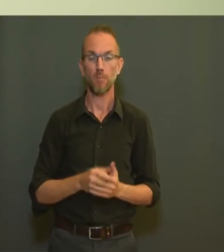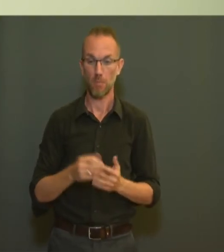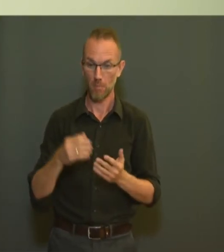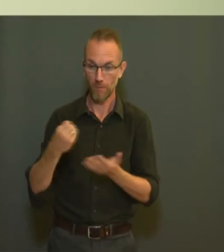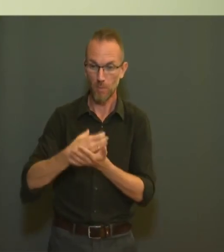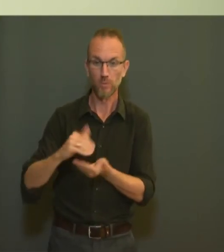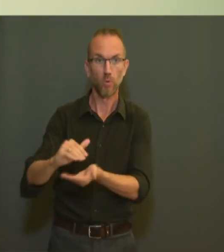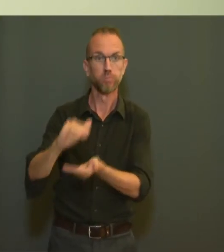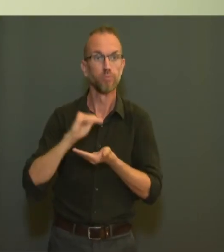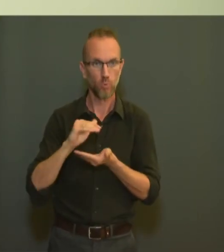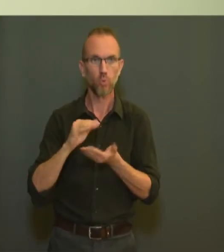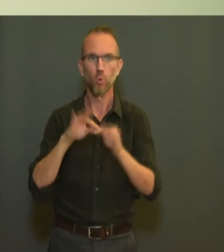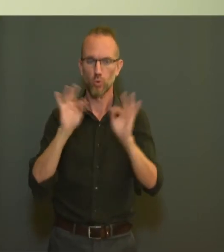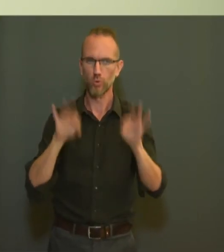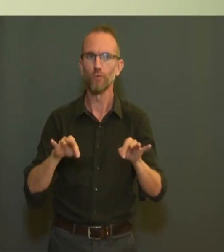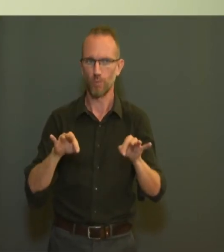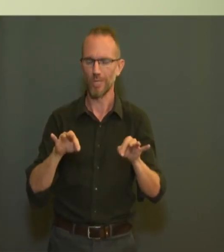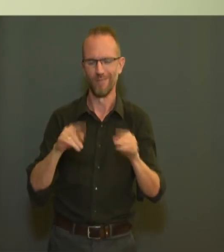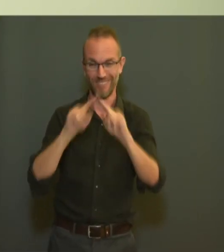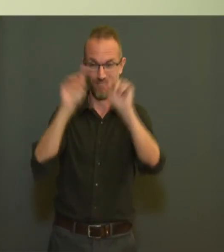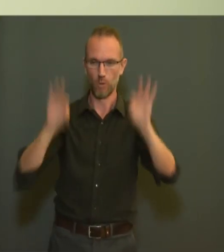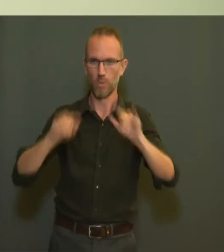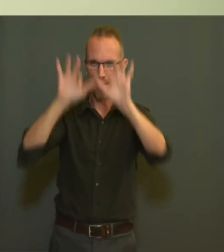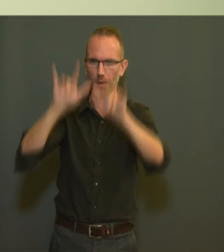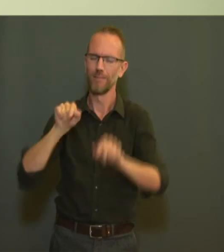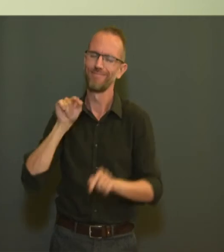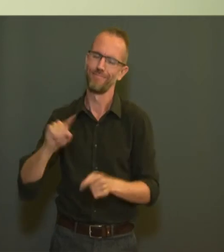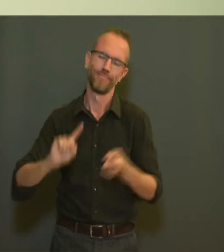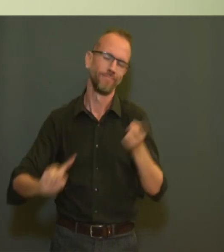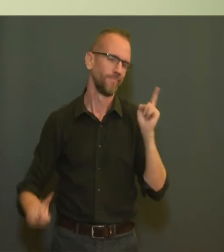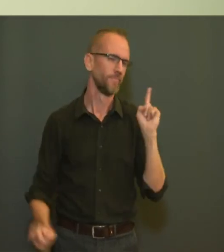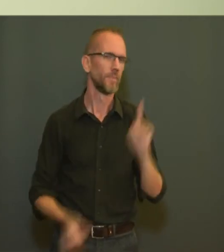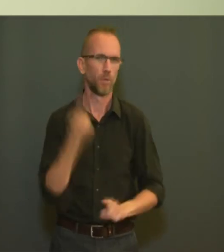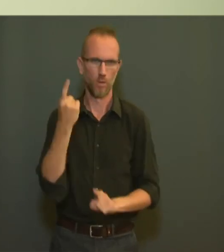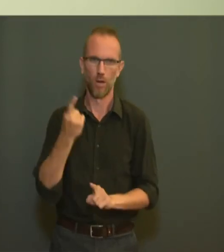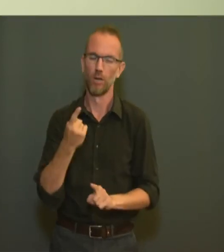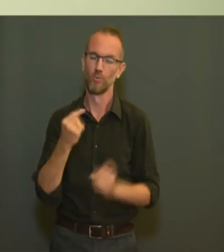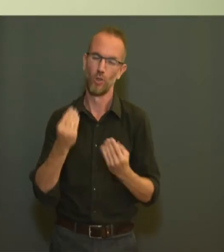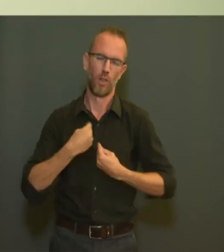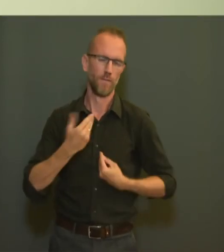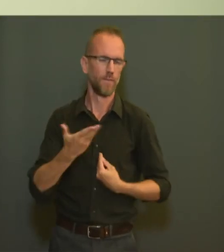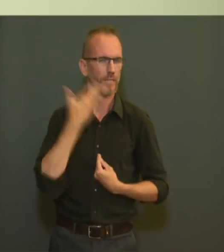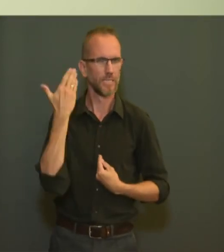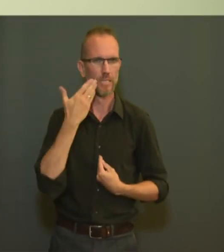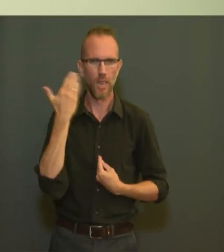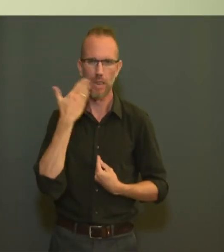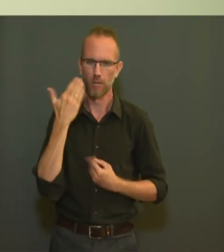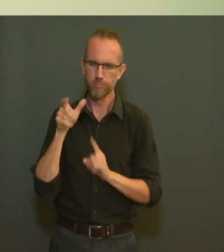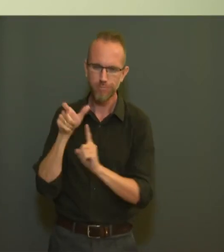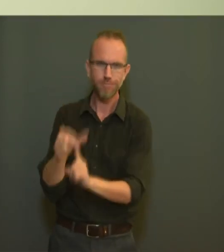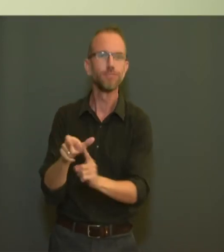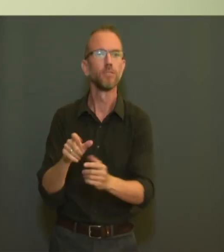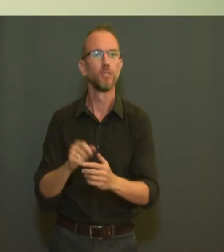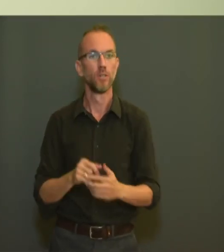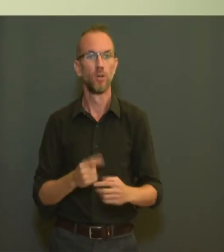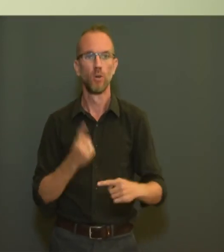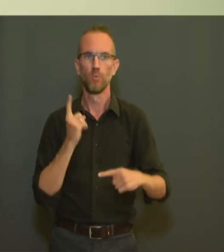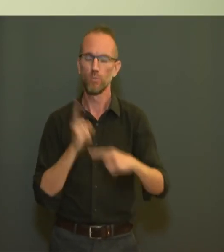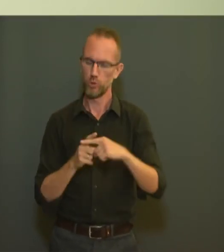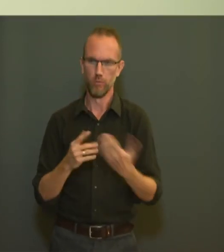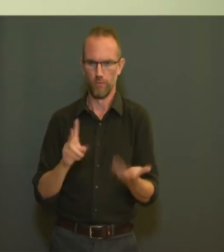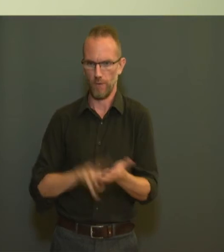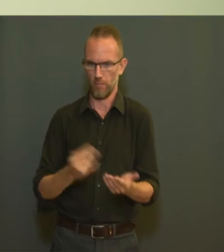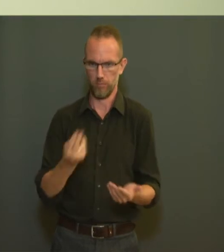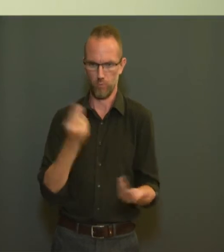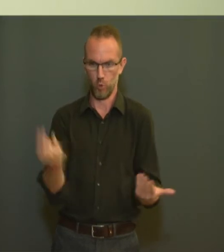c'est facile de le faire, que ça sert à quelque chose, que ce n'est pas une mesure administrative